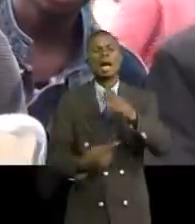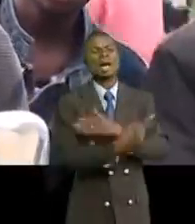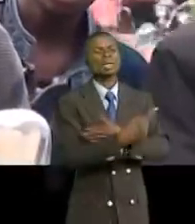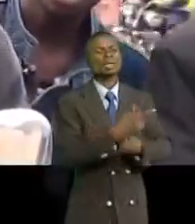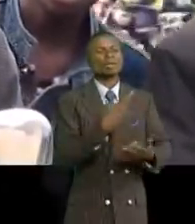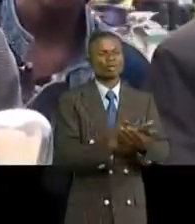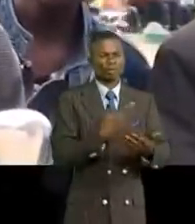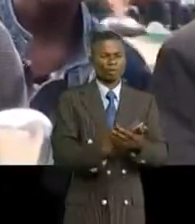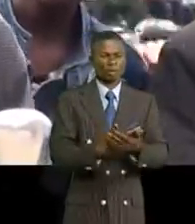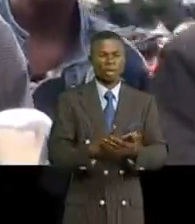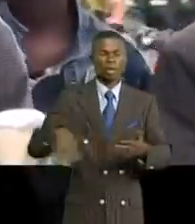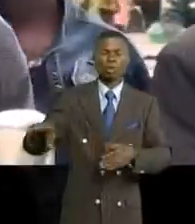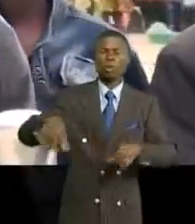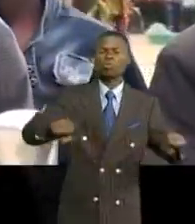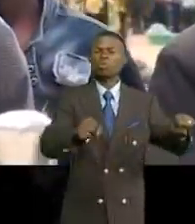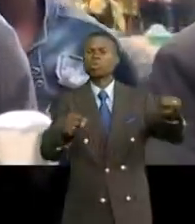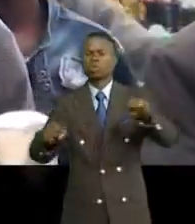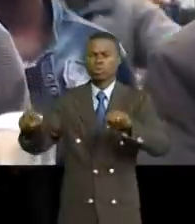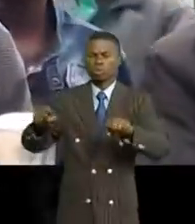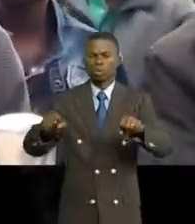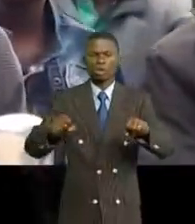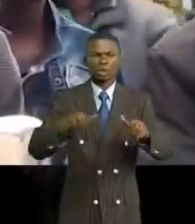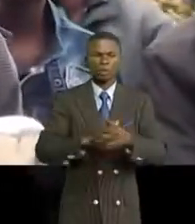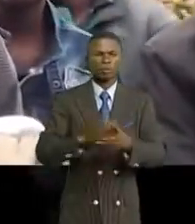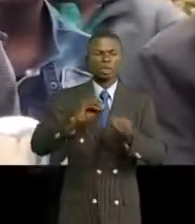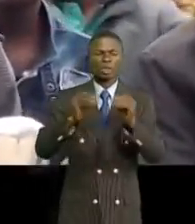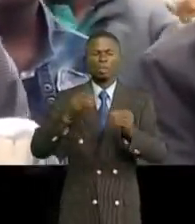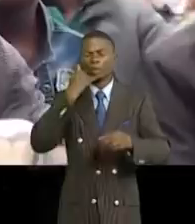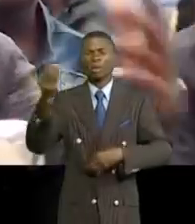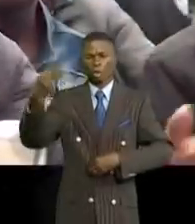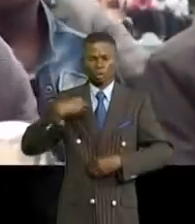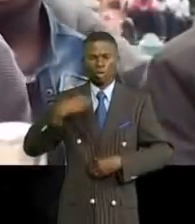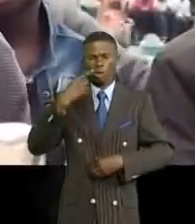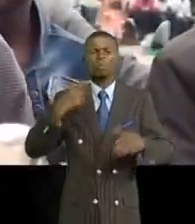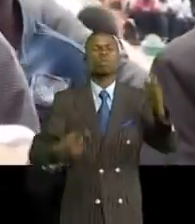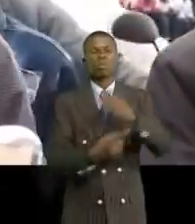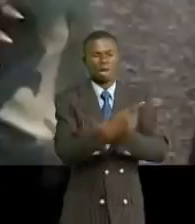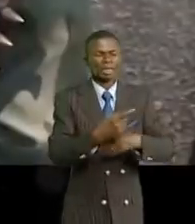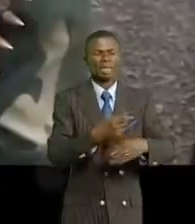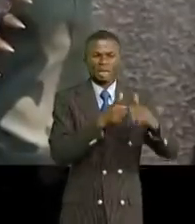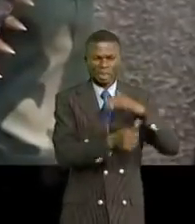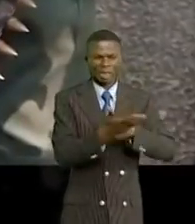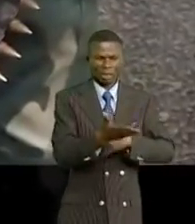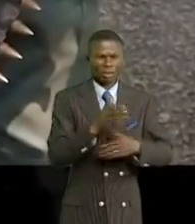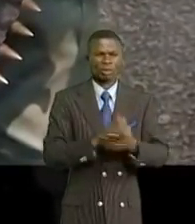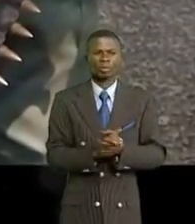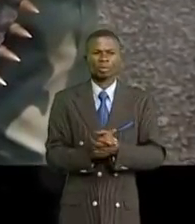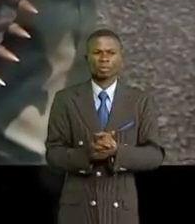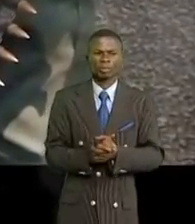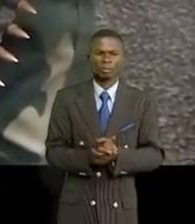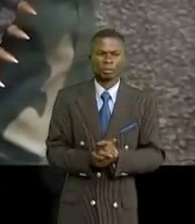salah bakour sénat bissau est un mec en face à sion - la numéro téléphonique on va commencer à moi m'a signalé nic et donc sa ville et il est